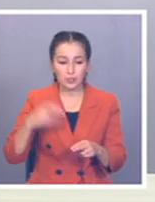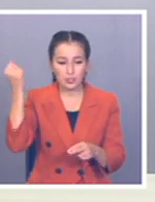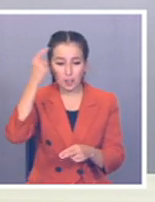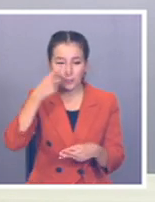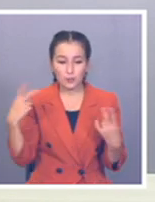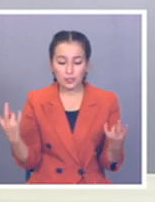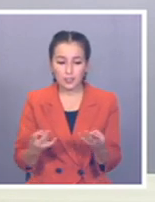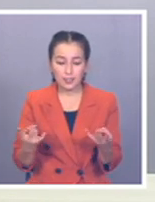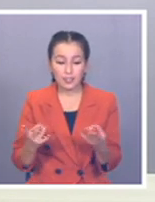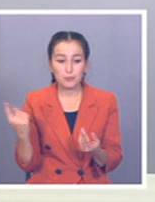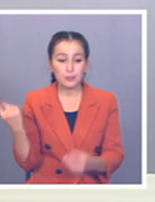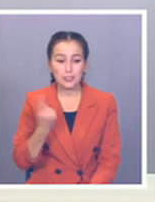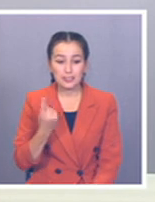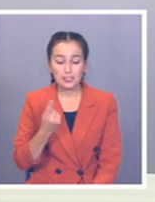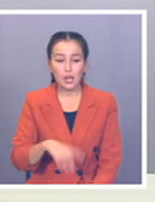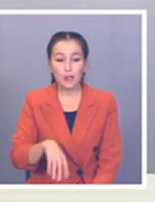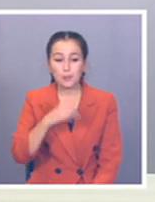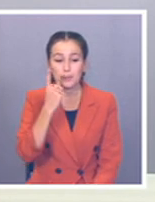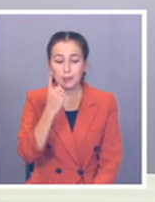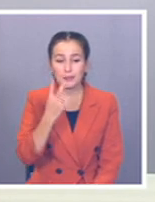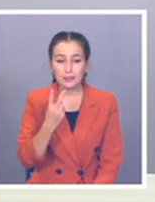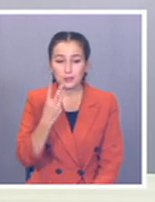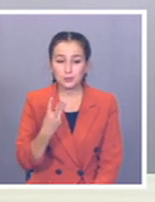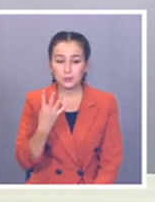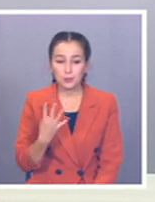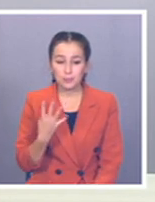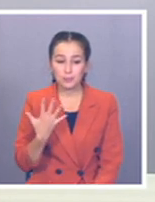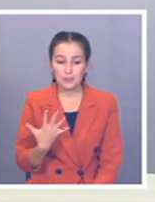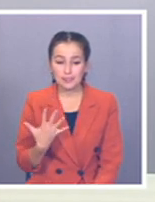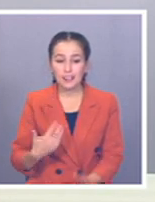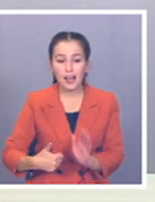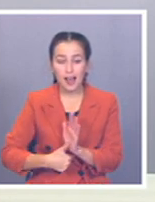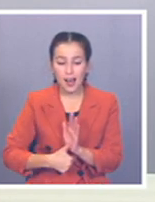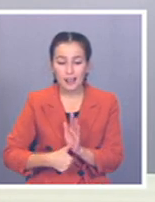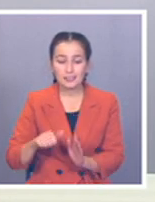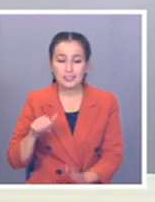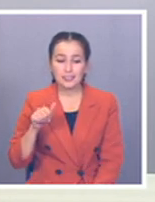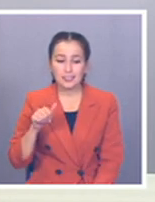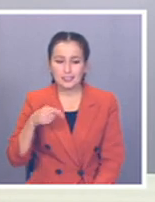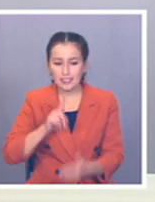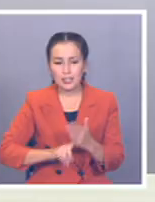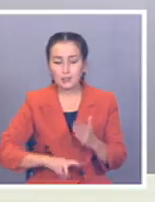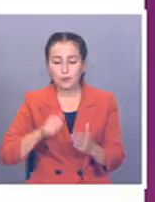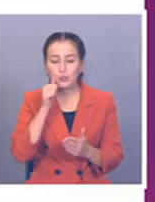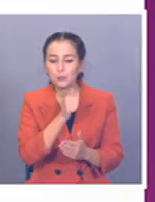Бірінші, 1, 2, 3, 4, 5, 6 сенімді құпия сөз. Ол